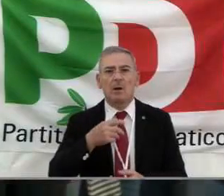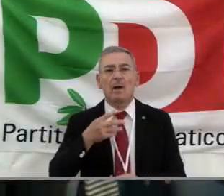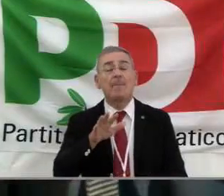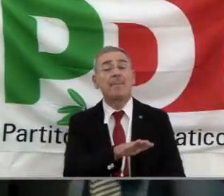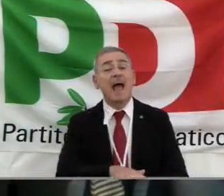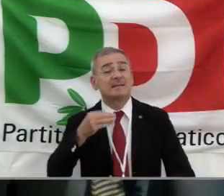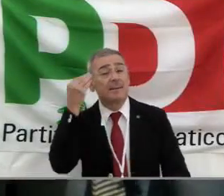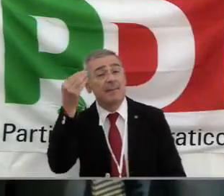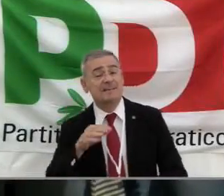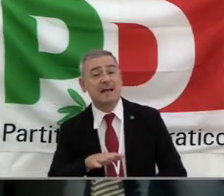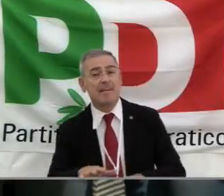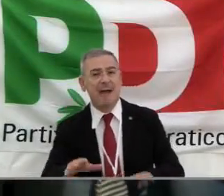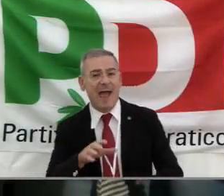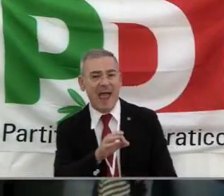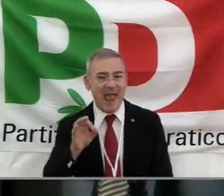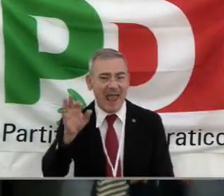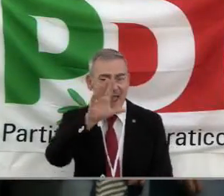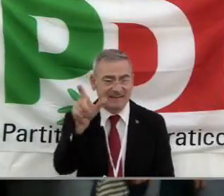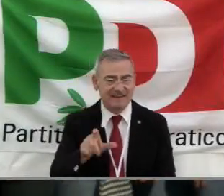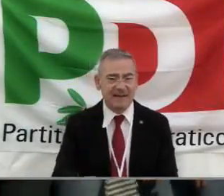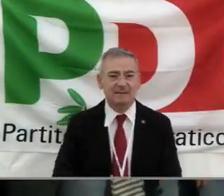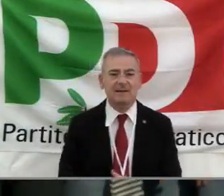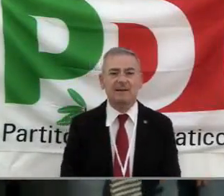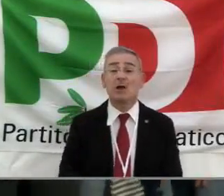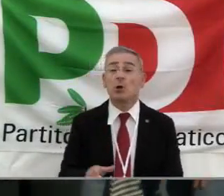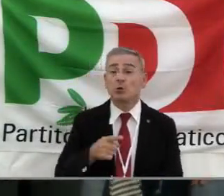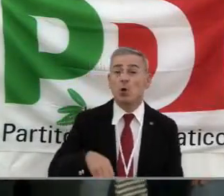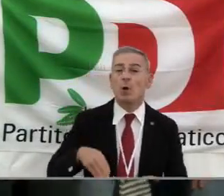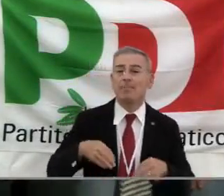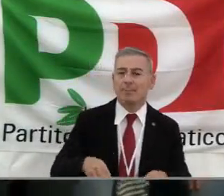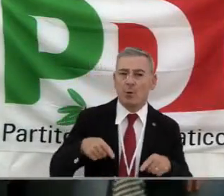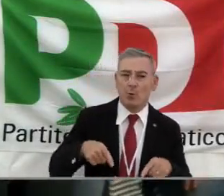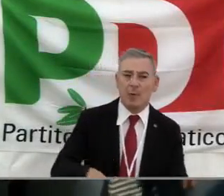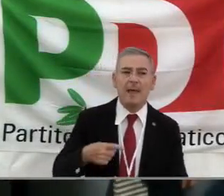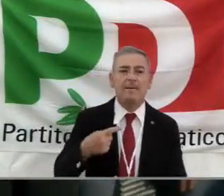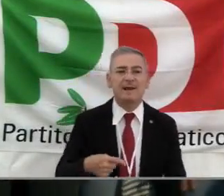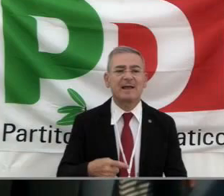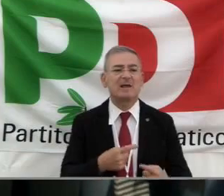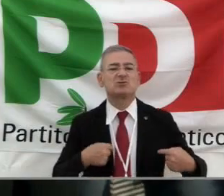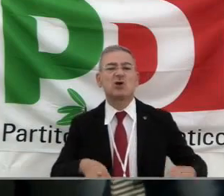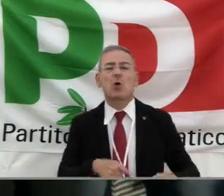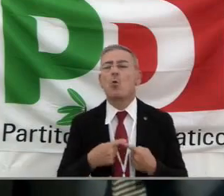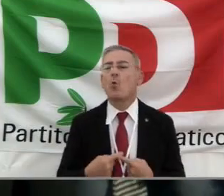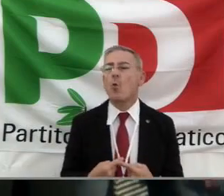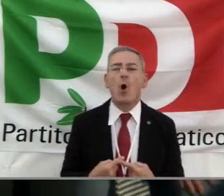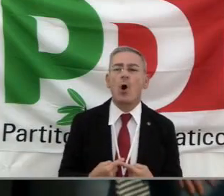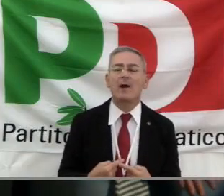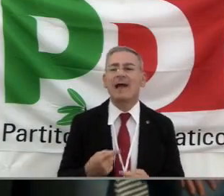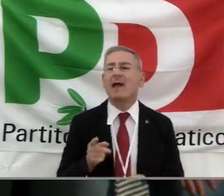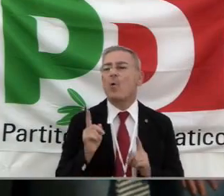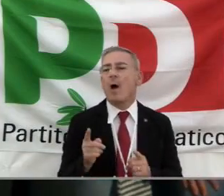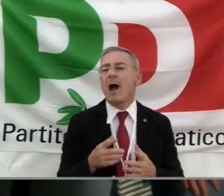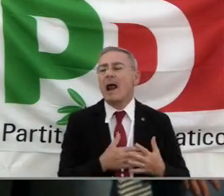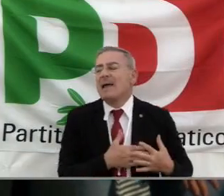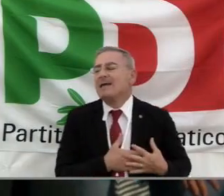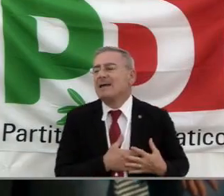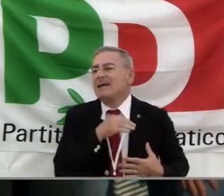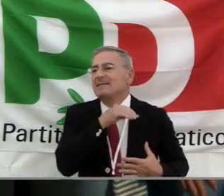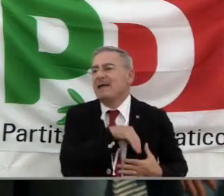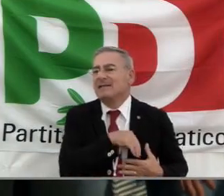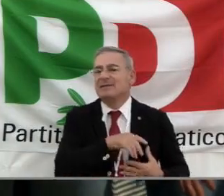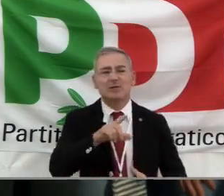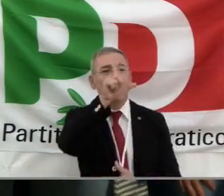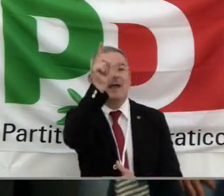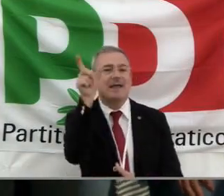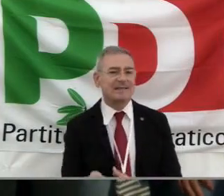paese. Siamo qui e siamo qui perché abbiamo a cuore innanzitutto l'Italia. Siamo